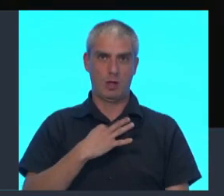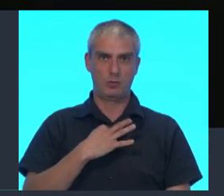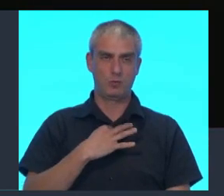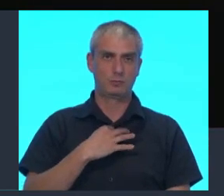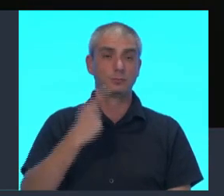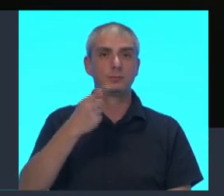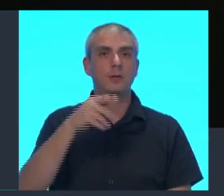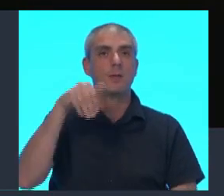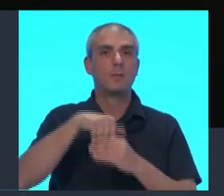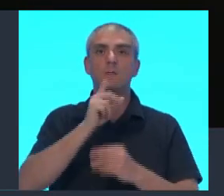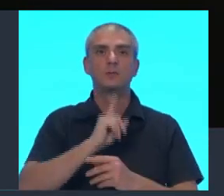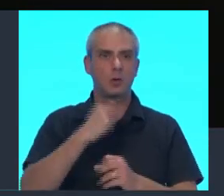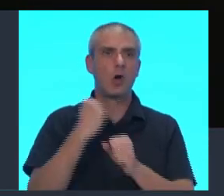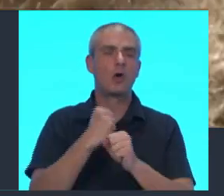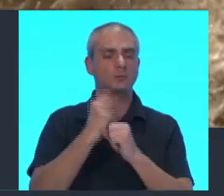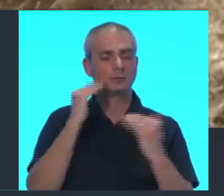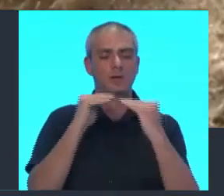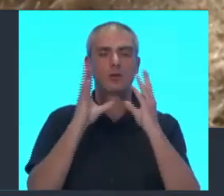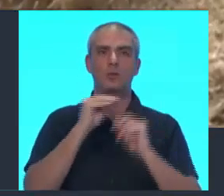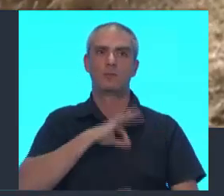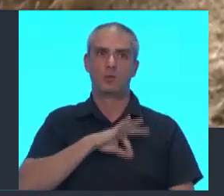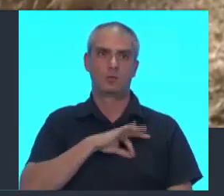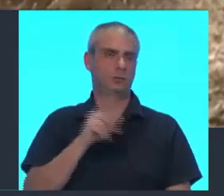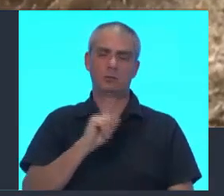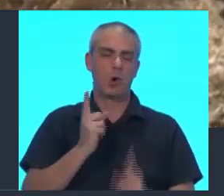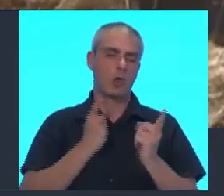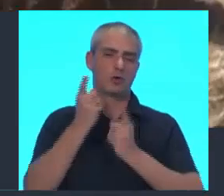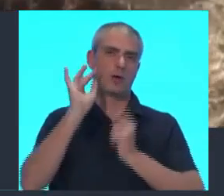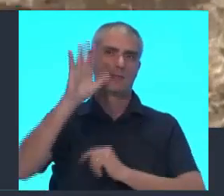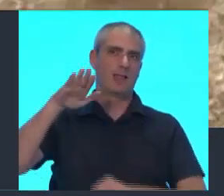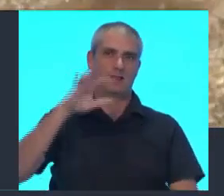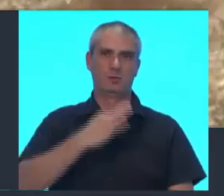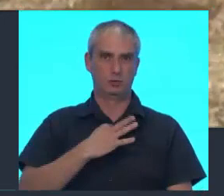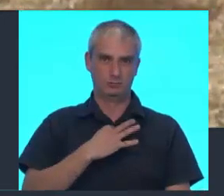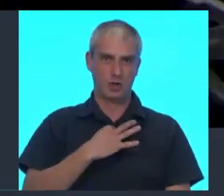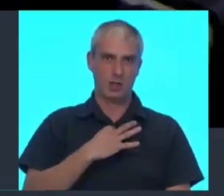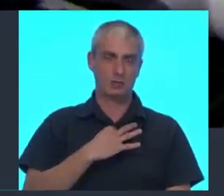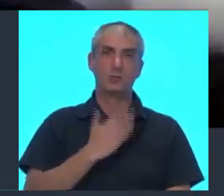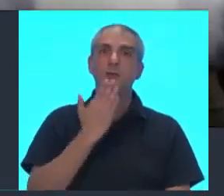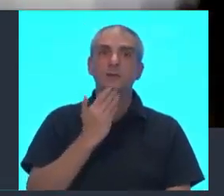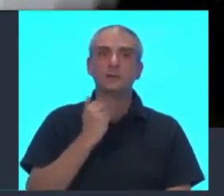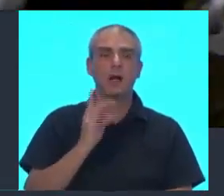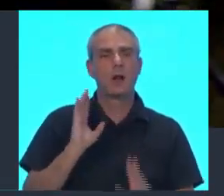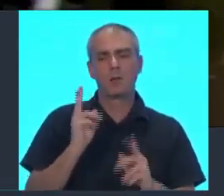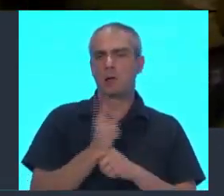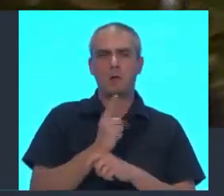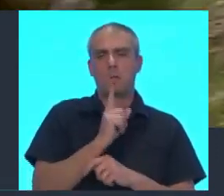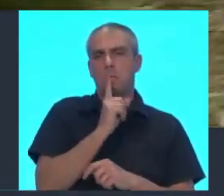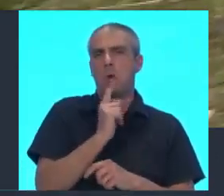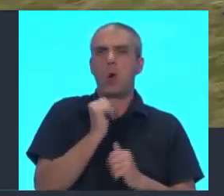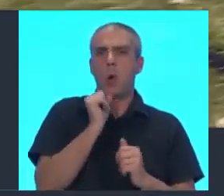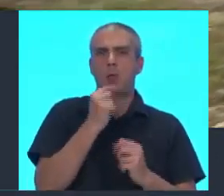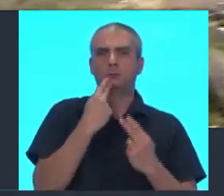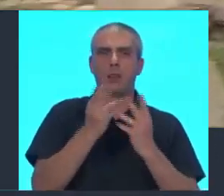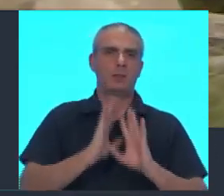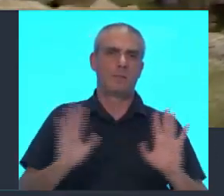התקיפות בסוריה מתבצעות בתיאום עם הרוסים שנמנעים מירי לעבר מטוסי חיל האוויר. ישראל הרשמית כרגיל לא מתייחסת לתקיפה